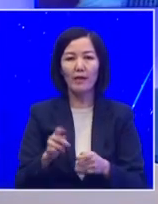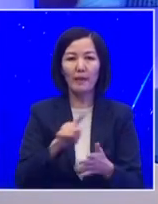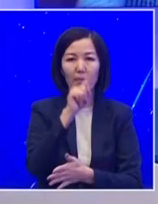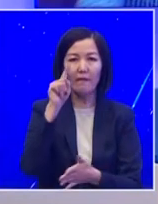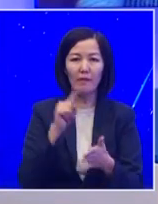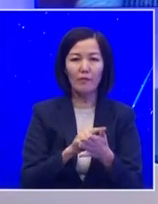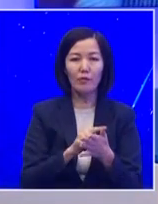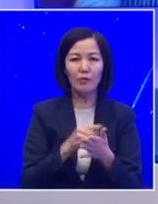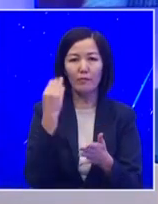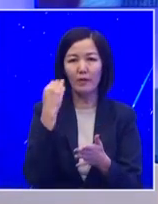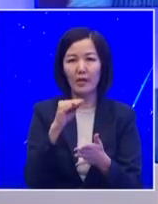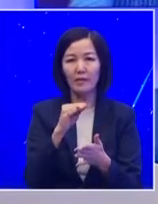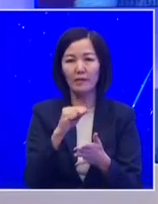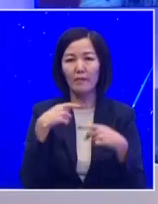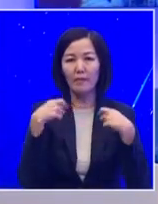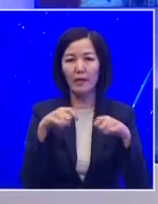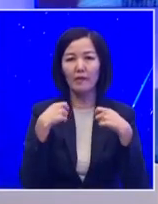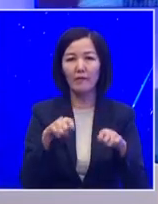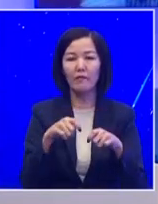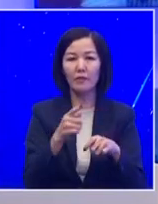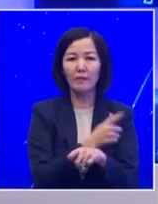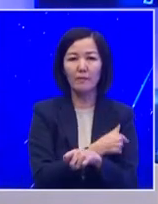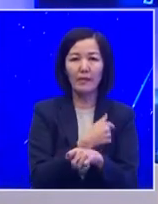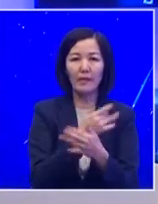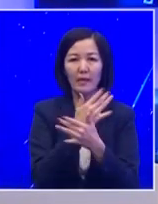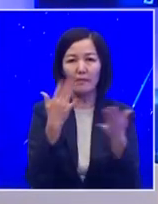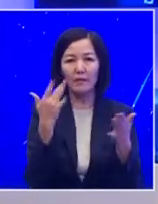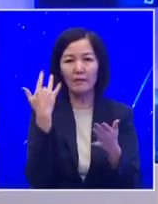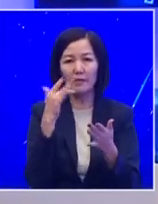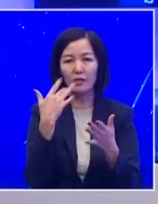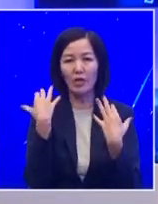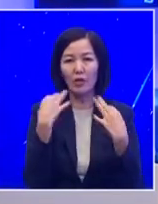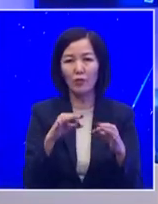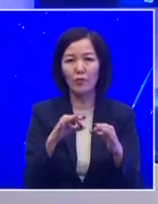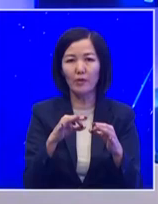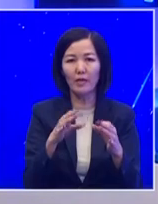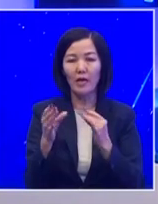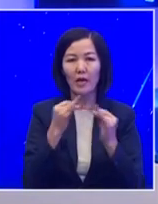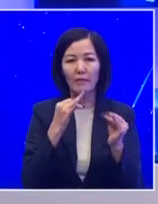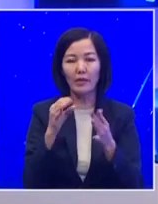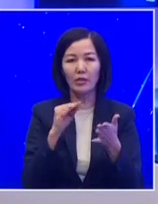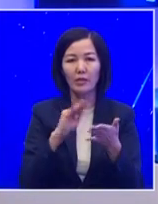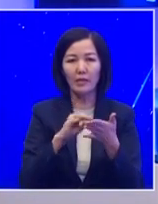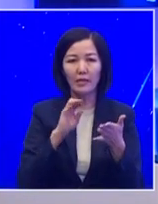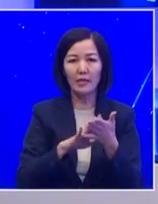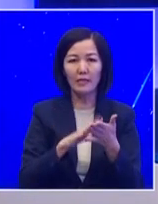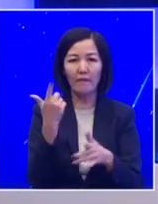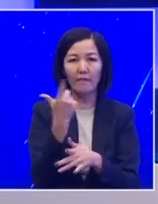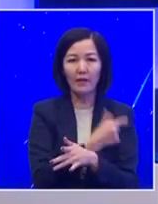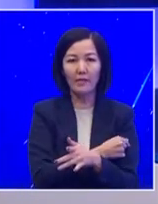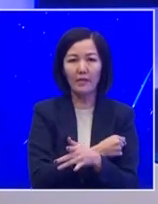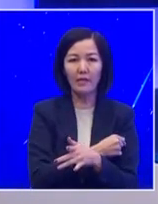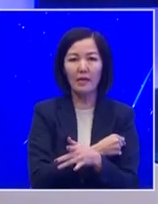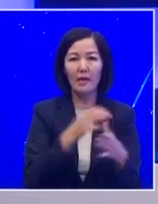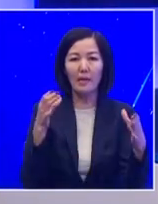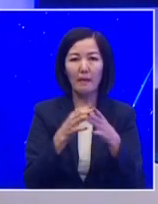Управление по вопросам качества продовольствия и медикаментов США одобрило обращение о регистрации вакцины американской компании